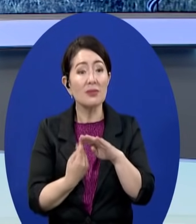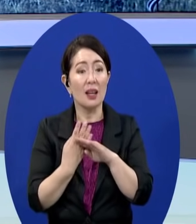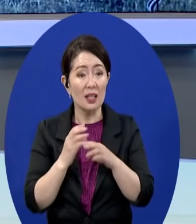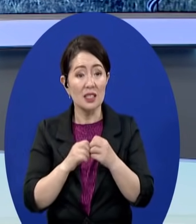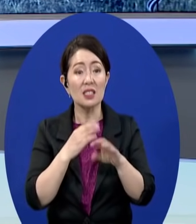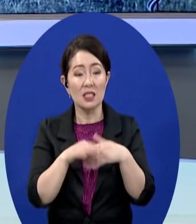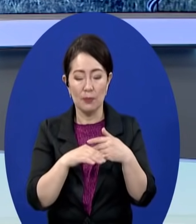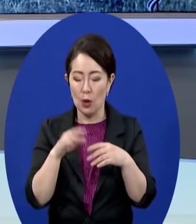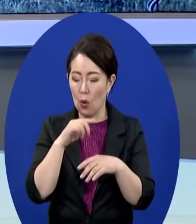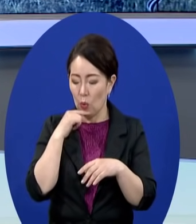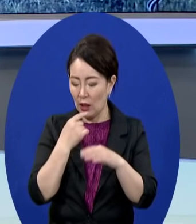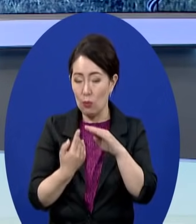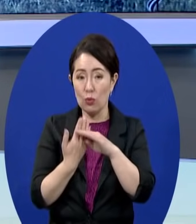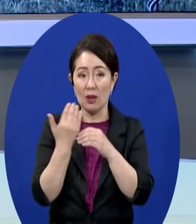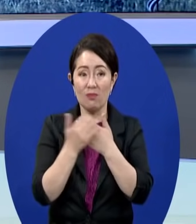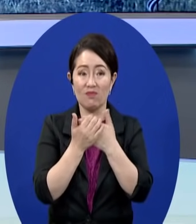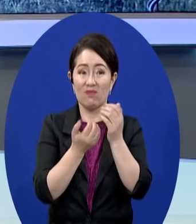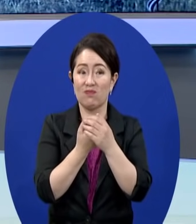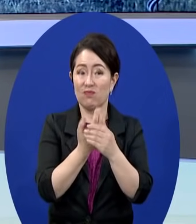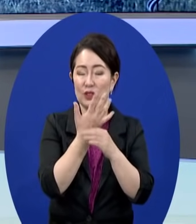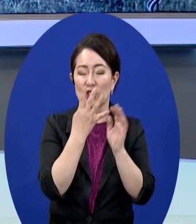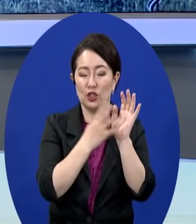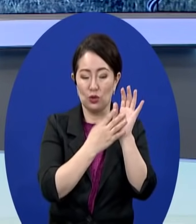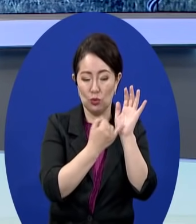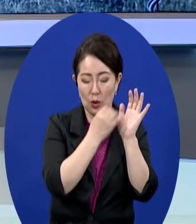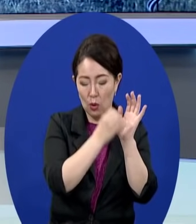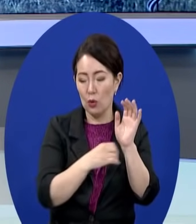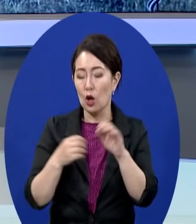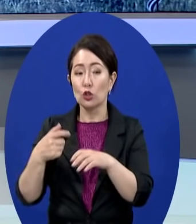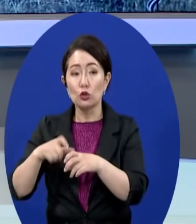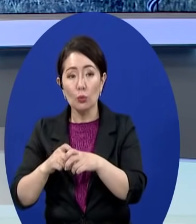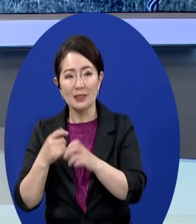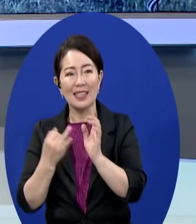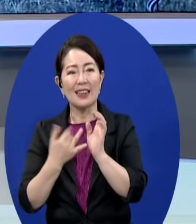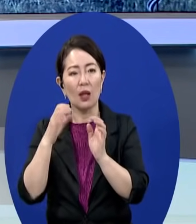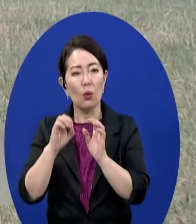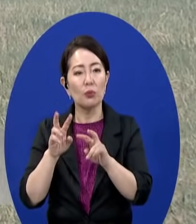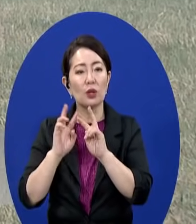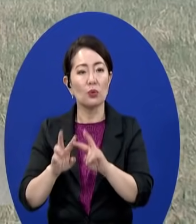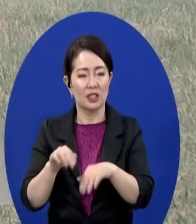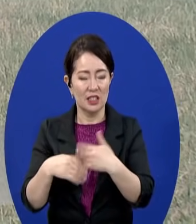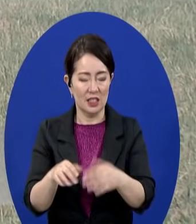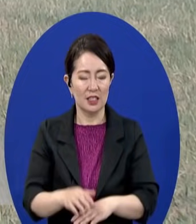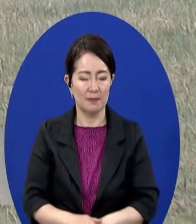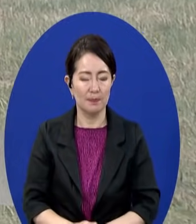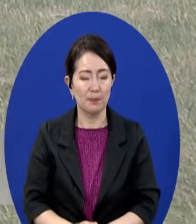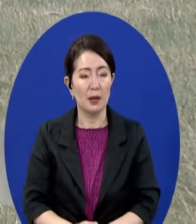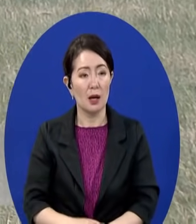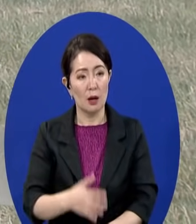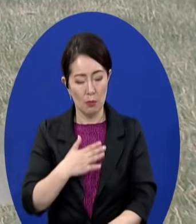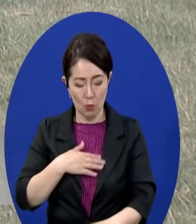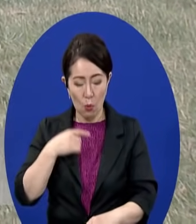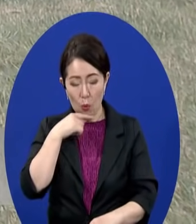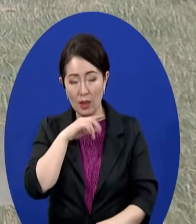хэмжээнд Улаанбуудын тариалалт 96%, төмсний тариалалт 75% үргэлжилж байна. Манай улс улаан